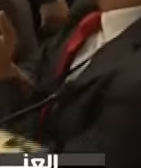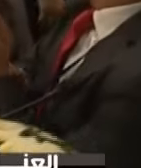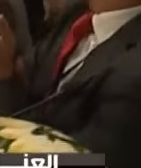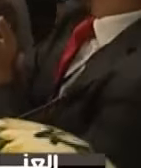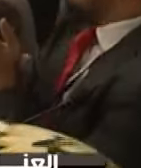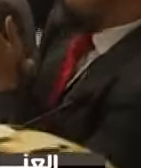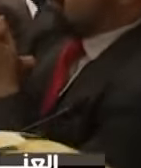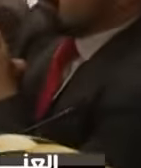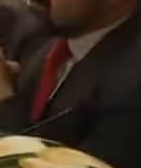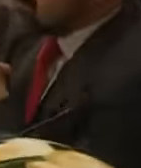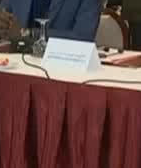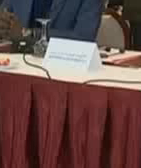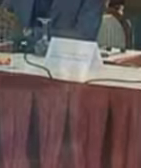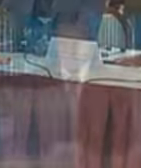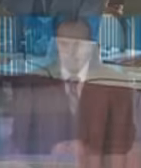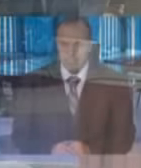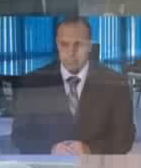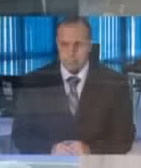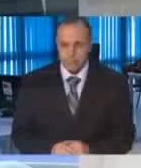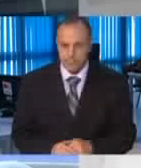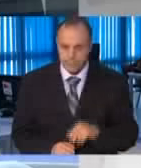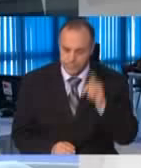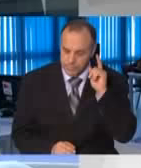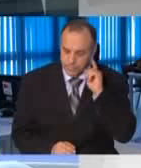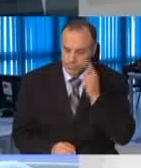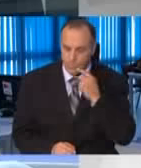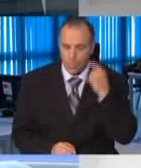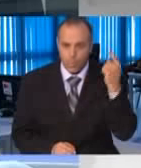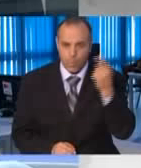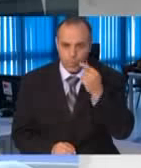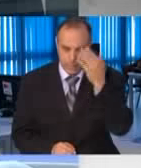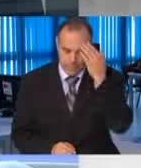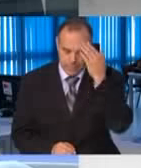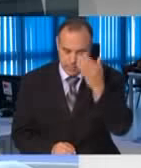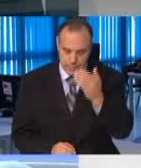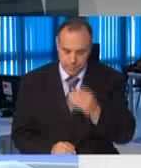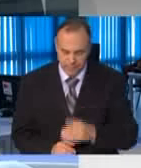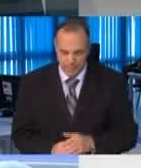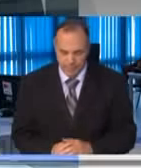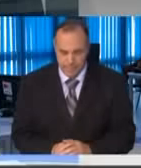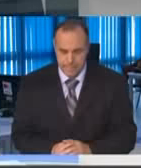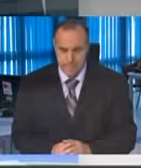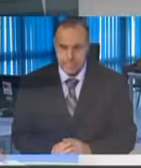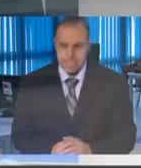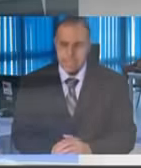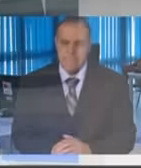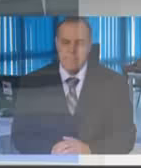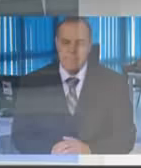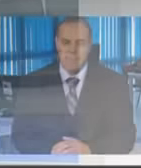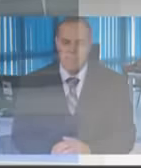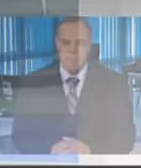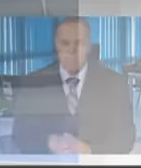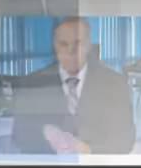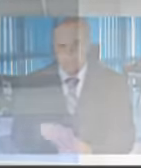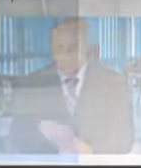وطنية. شكرا على المتابعة وإلى اللقاء.